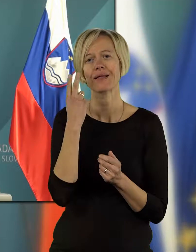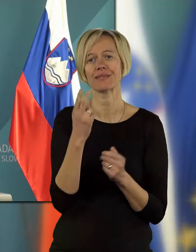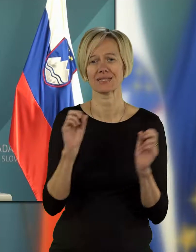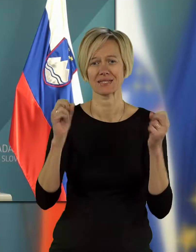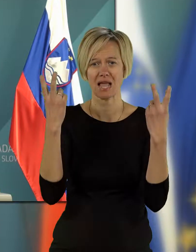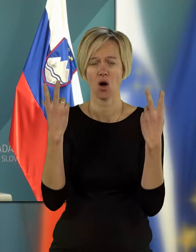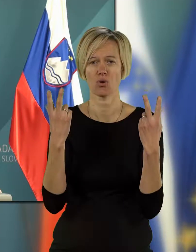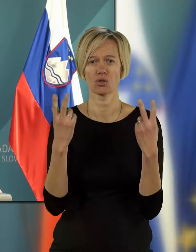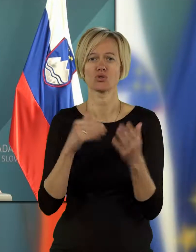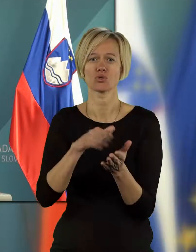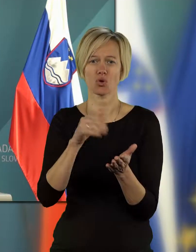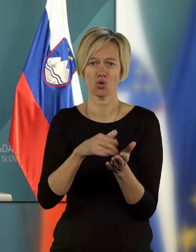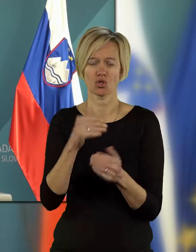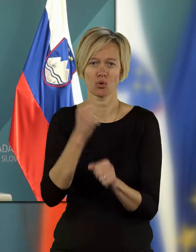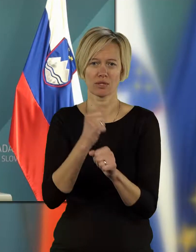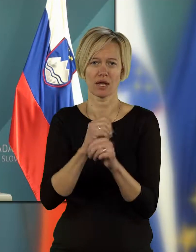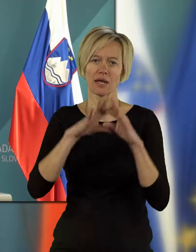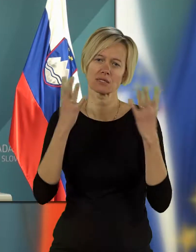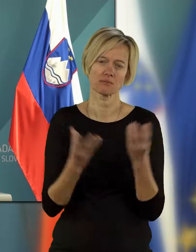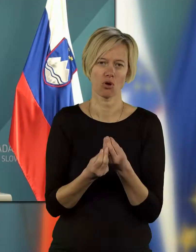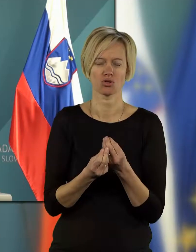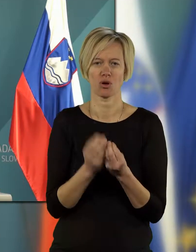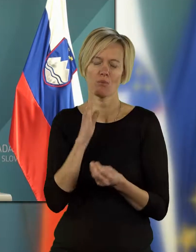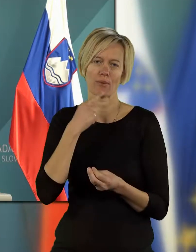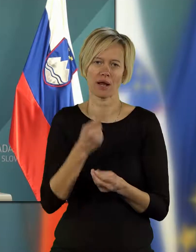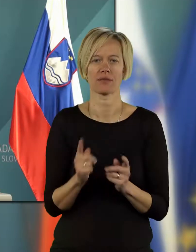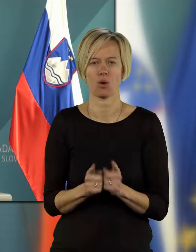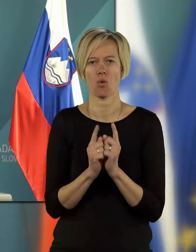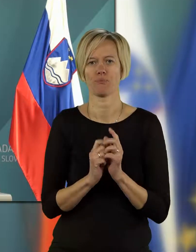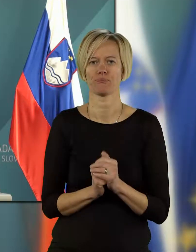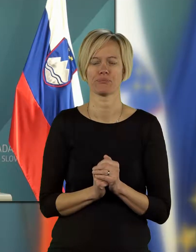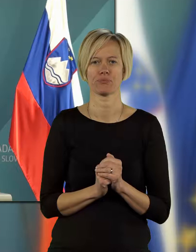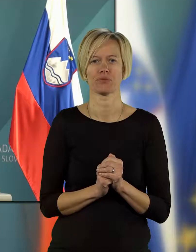Kar pa se tiče stavk oziroma stroškov dela na splošno, bom rekla tako.